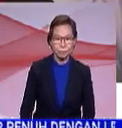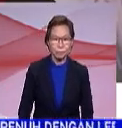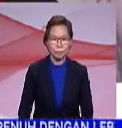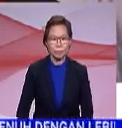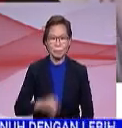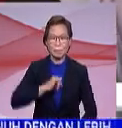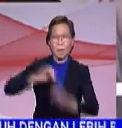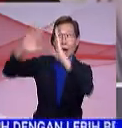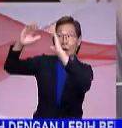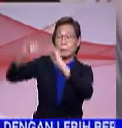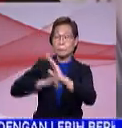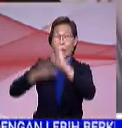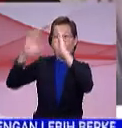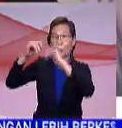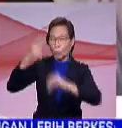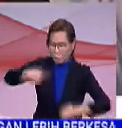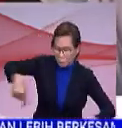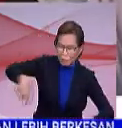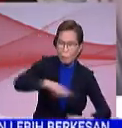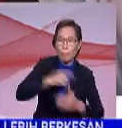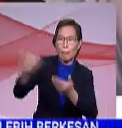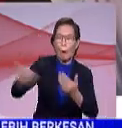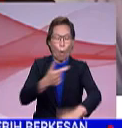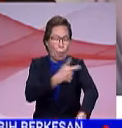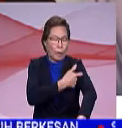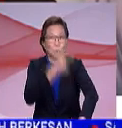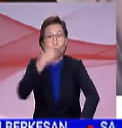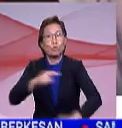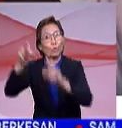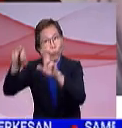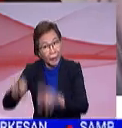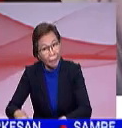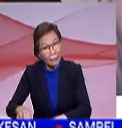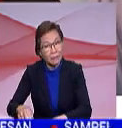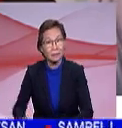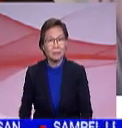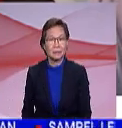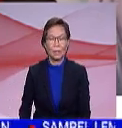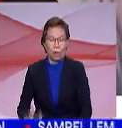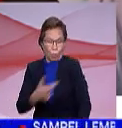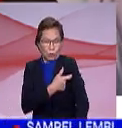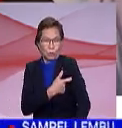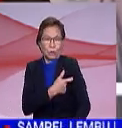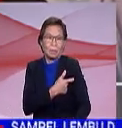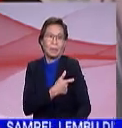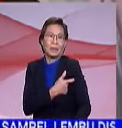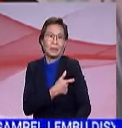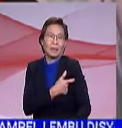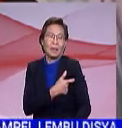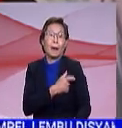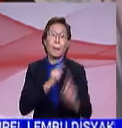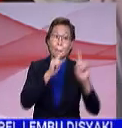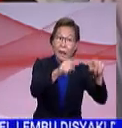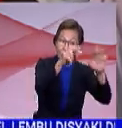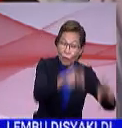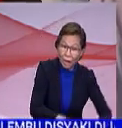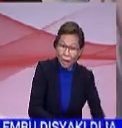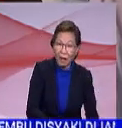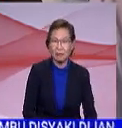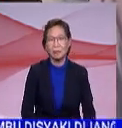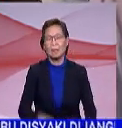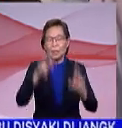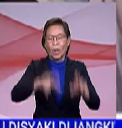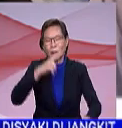Yang saya harapkan ialah kita membawa vaksin kepada rakyat, ya. Jadi rakyat tak payah travel dan rakyat tak payah